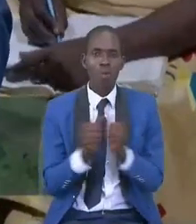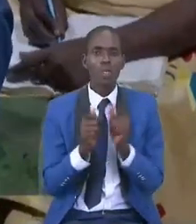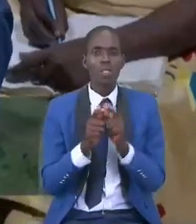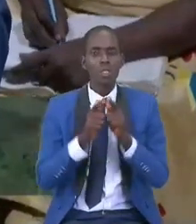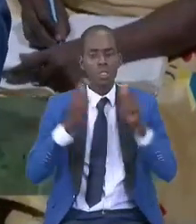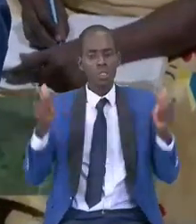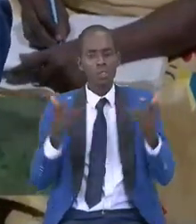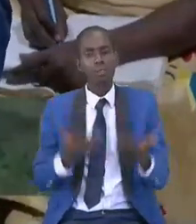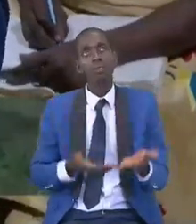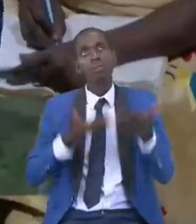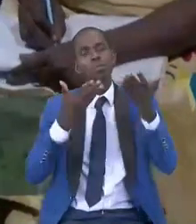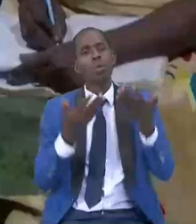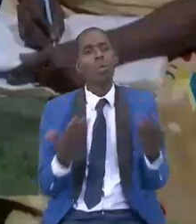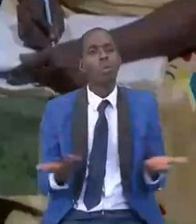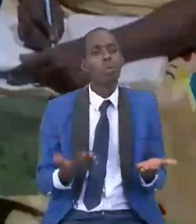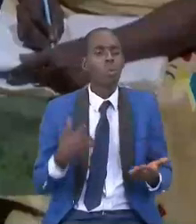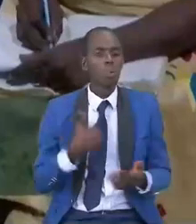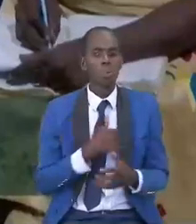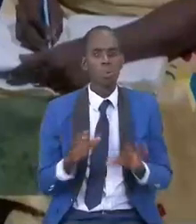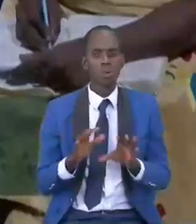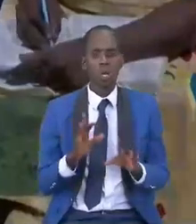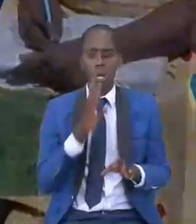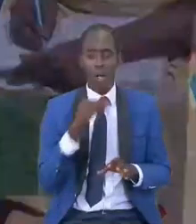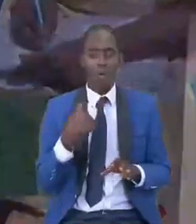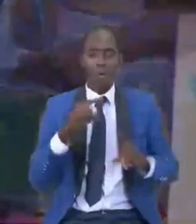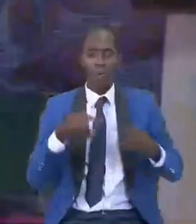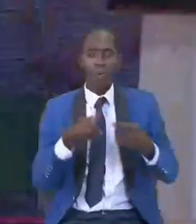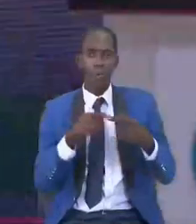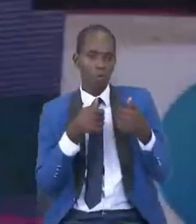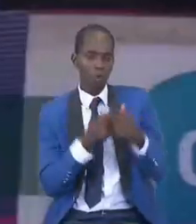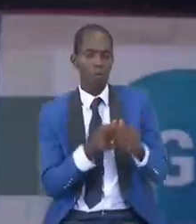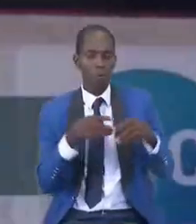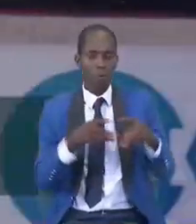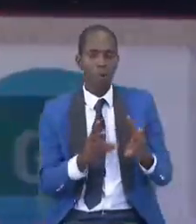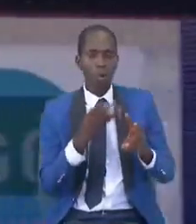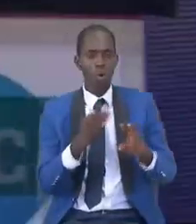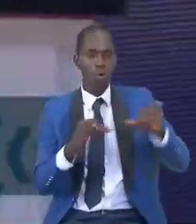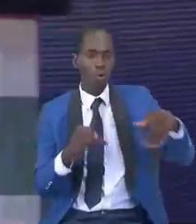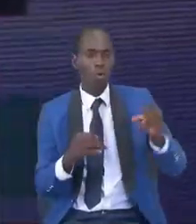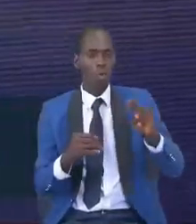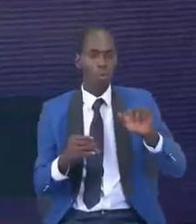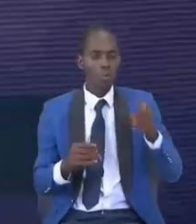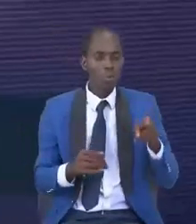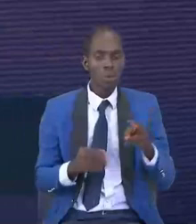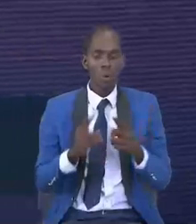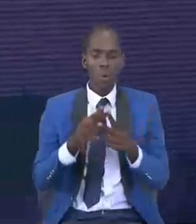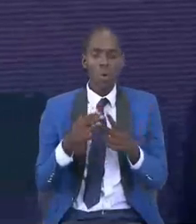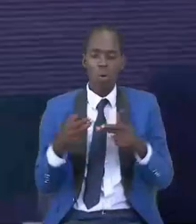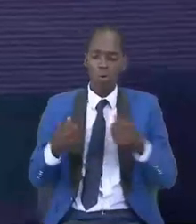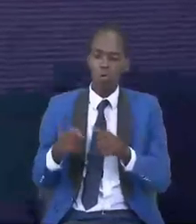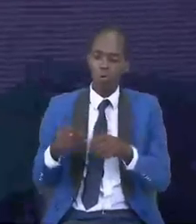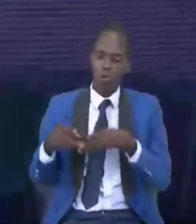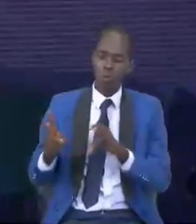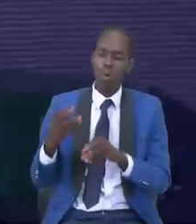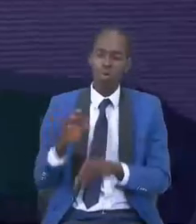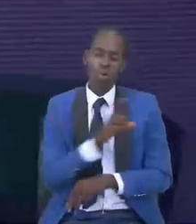faire? Allons-nous suivre le chemin, la voie de Jonas, ou bien allons-nous suivre la voie du Seigneur Jésus-Christ, la voie